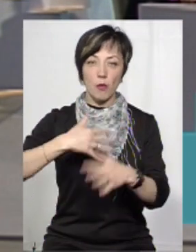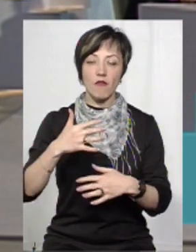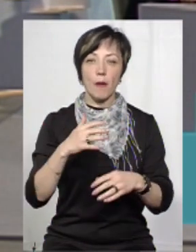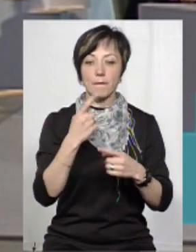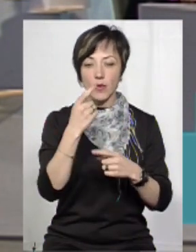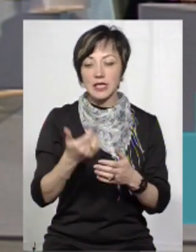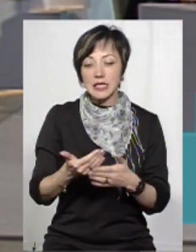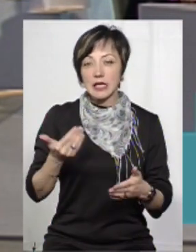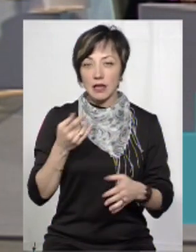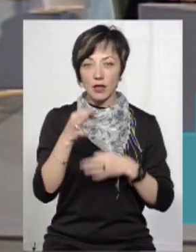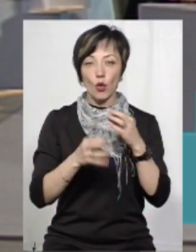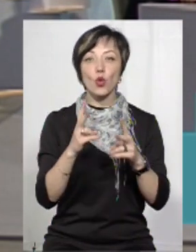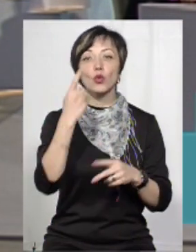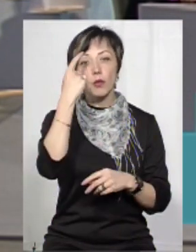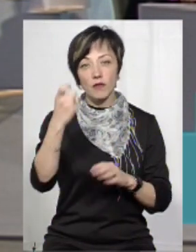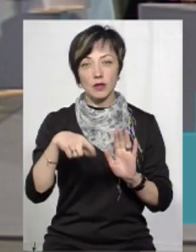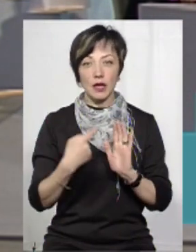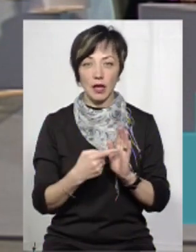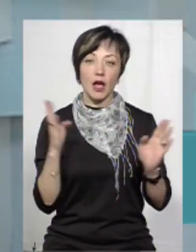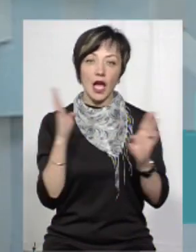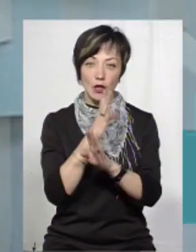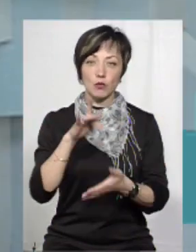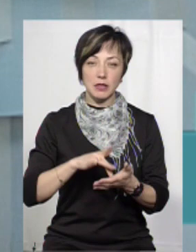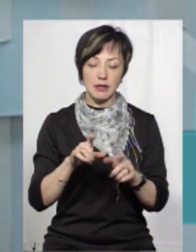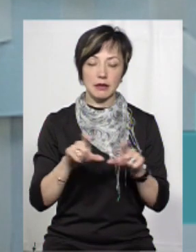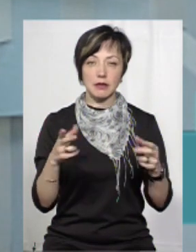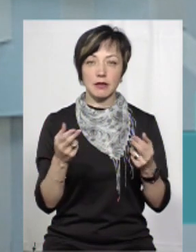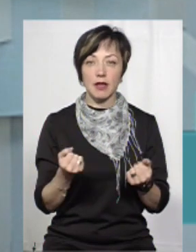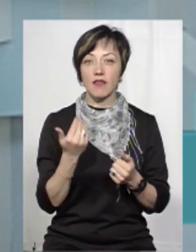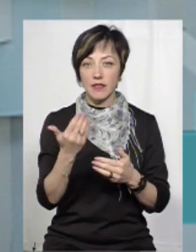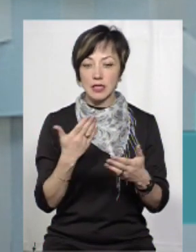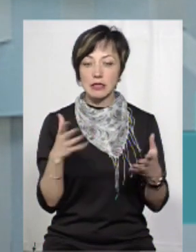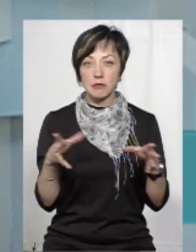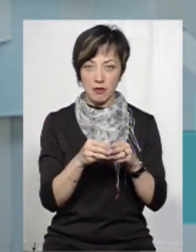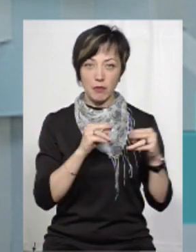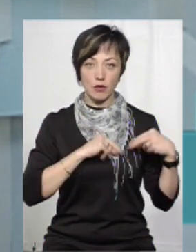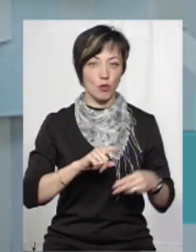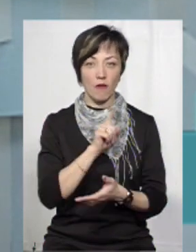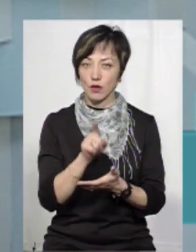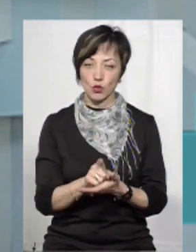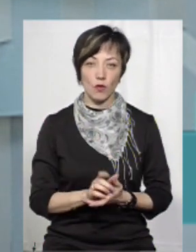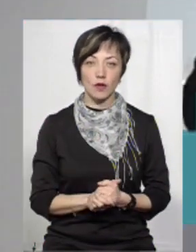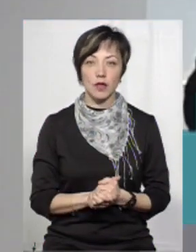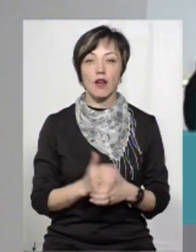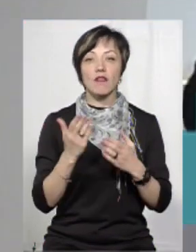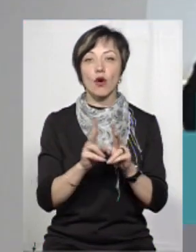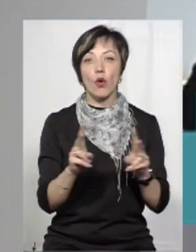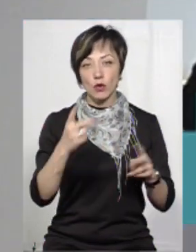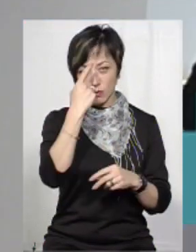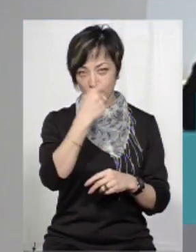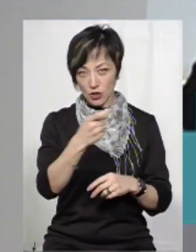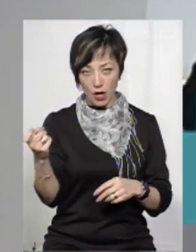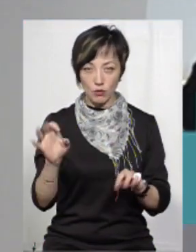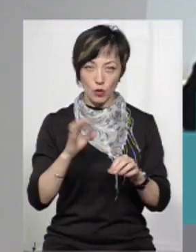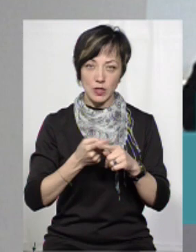Штурмове попередження за кілька діб. Хто вам це все надає? Тобто ви з ними співпрацюєте? Обов'язково. Ви когось сповіщаєте